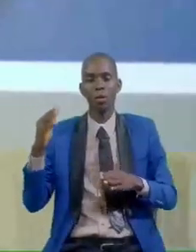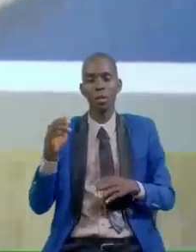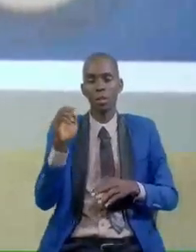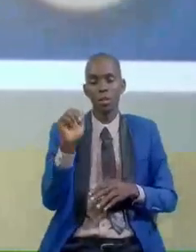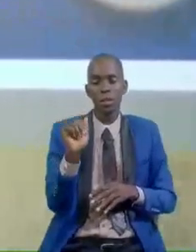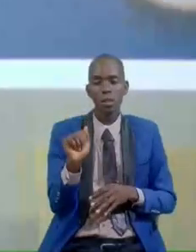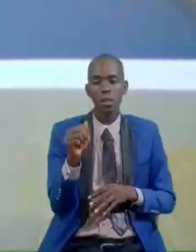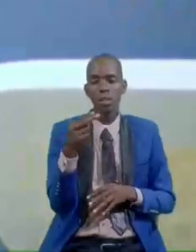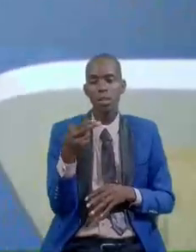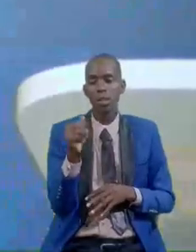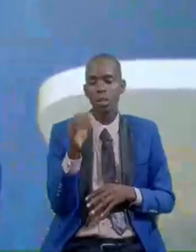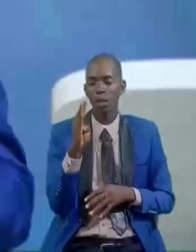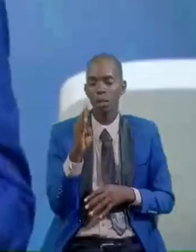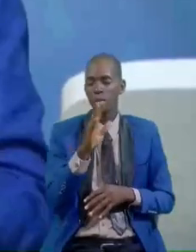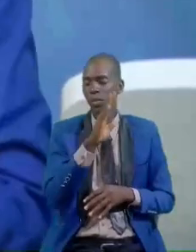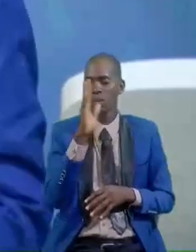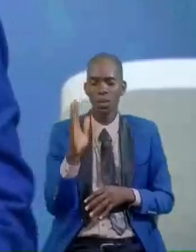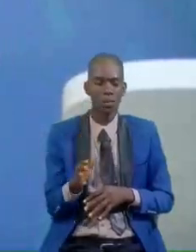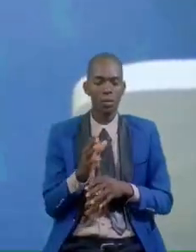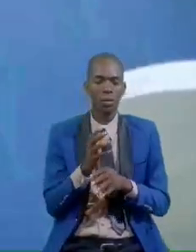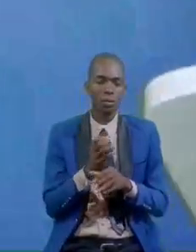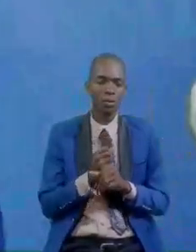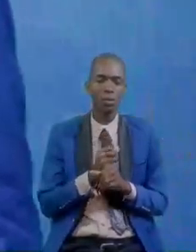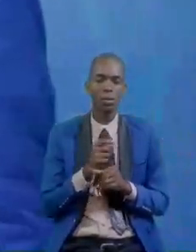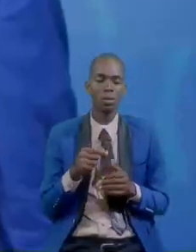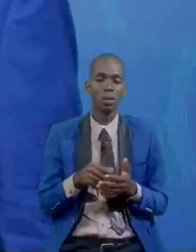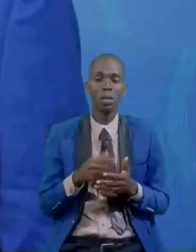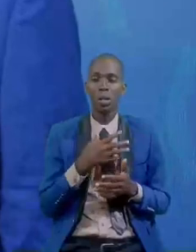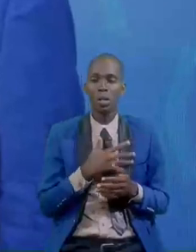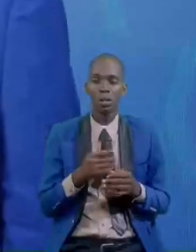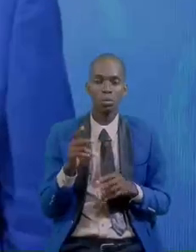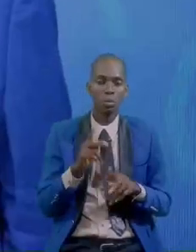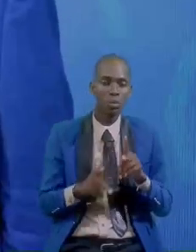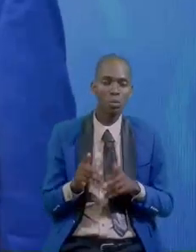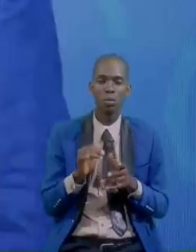Achab n'a jamais eu ce qu'il cherchait. Et le peuple